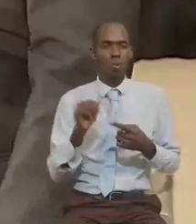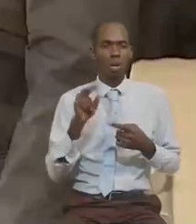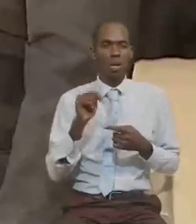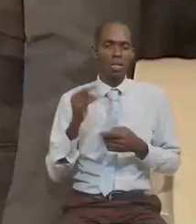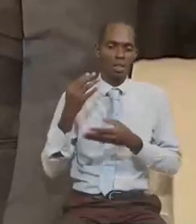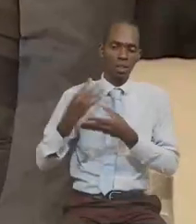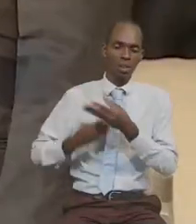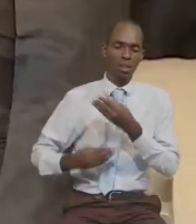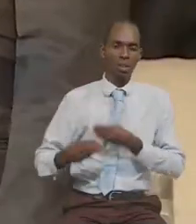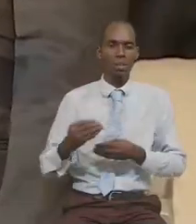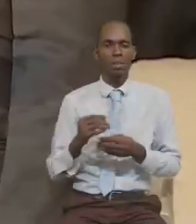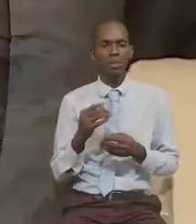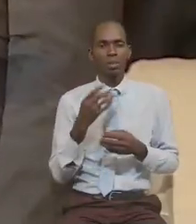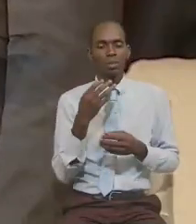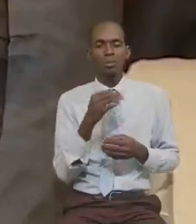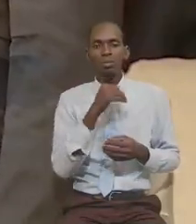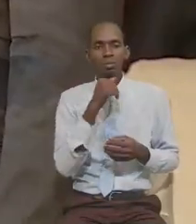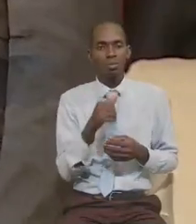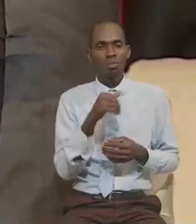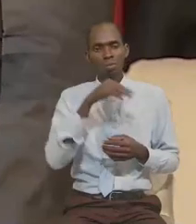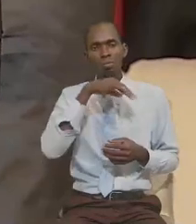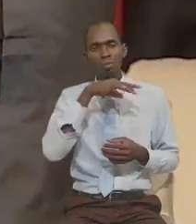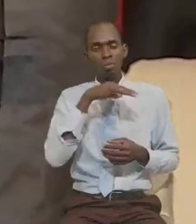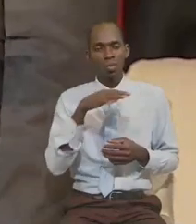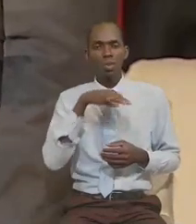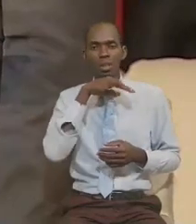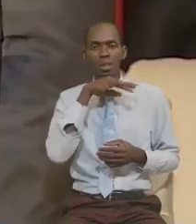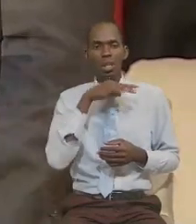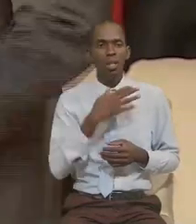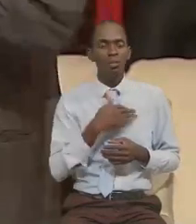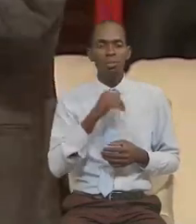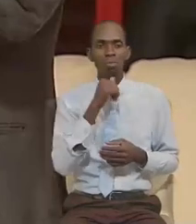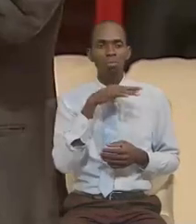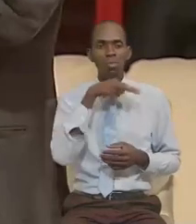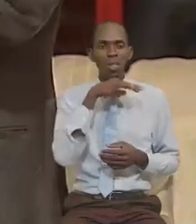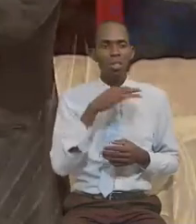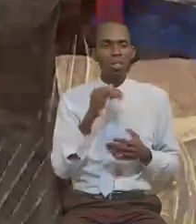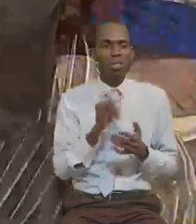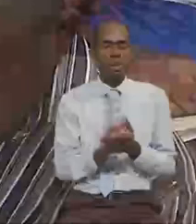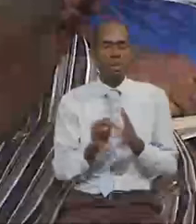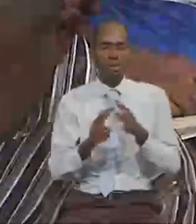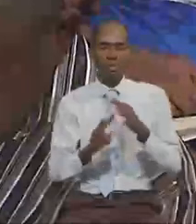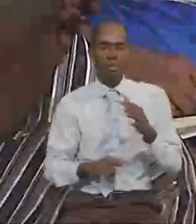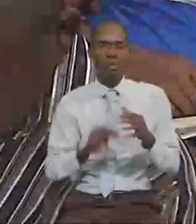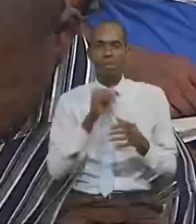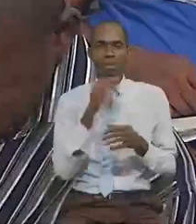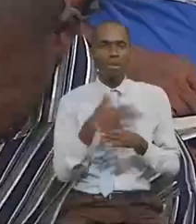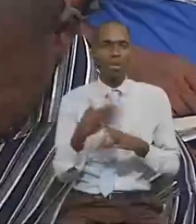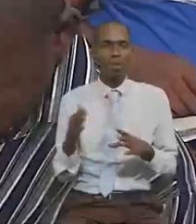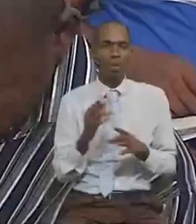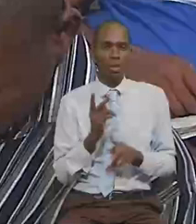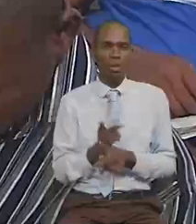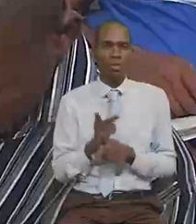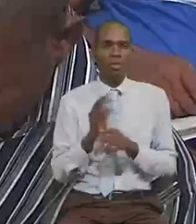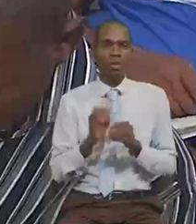4, qui ne se peut ni corrompre, ni souiller, ni flétrir. Lequel vous est